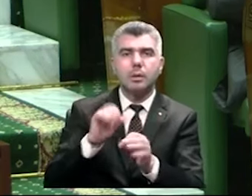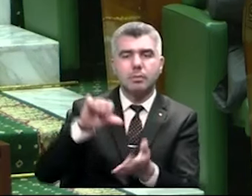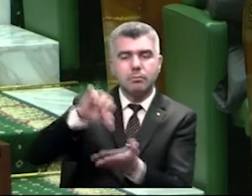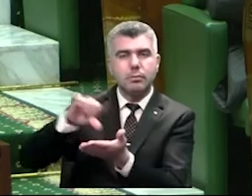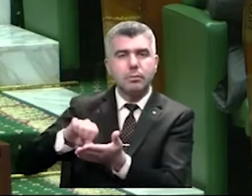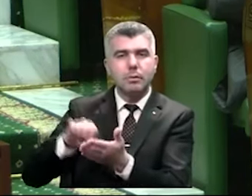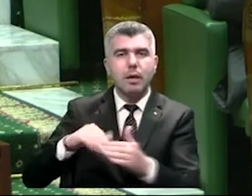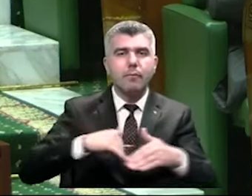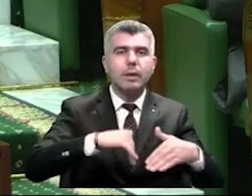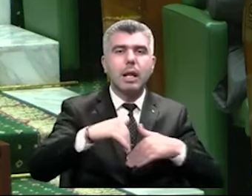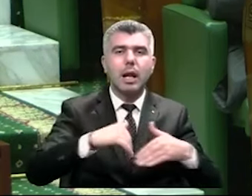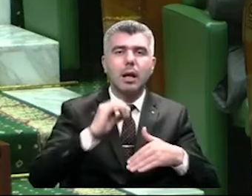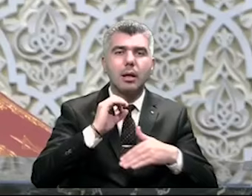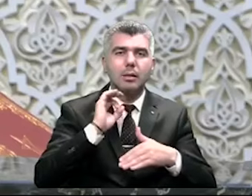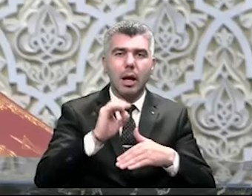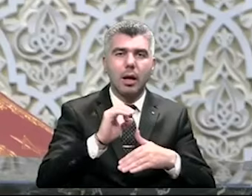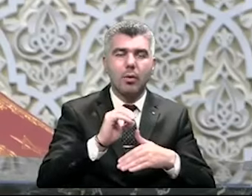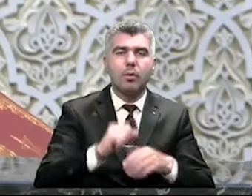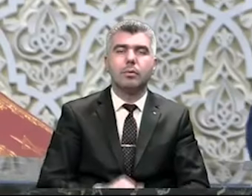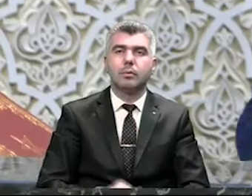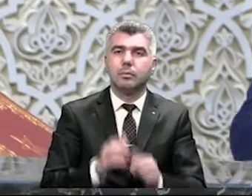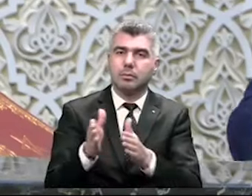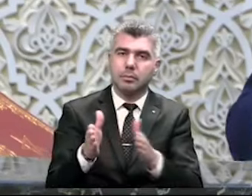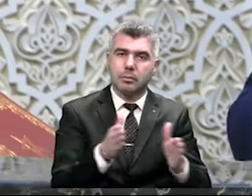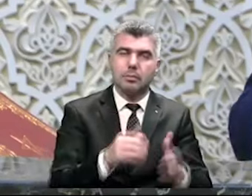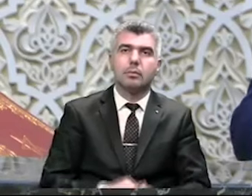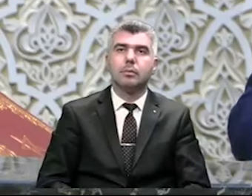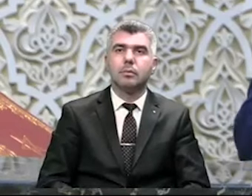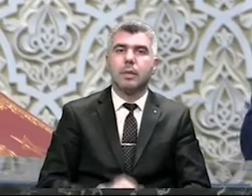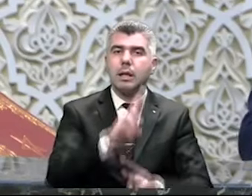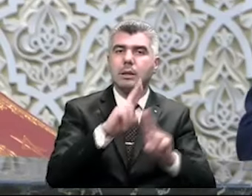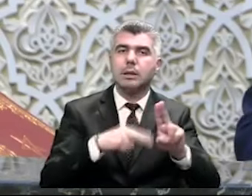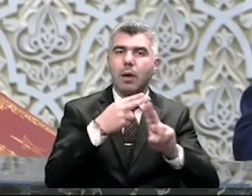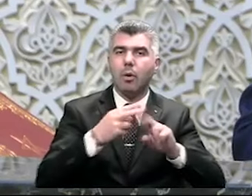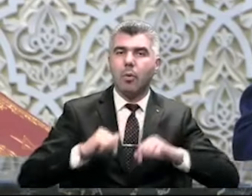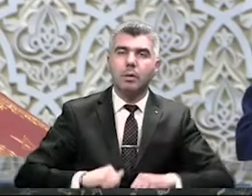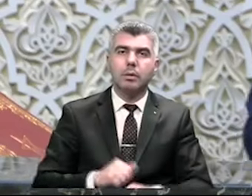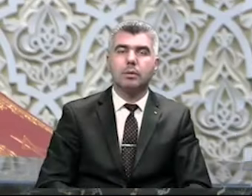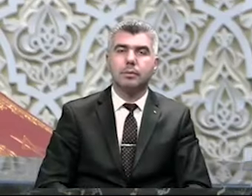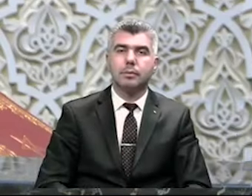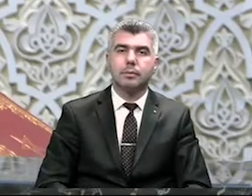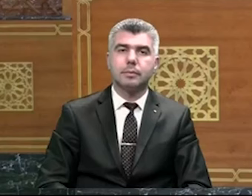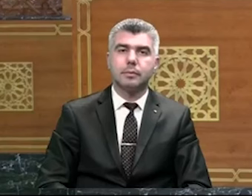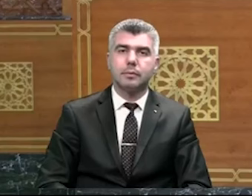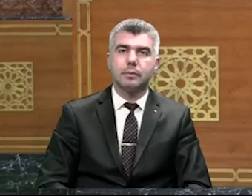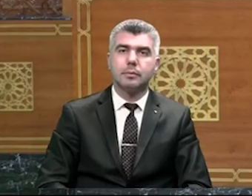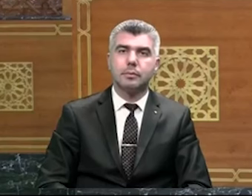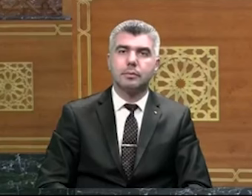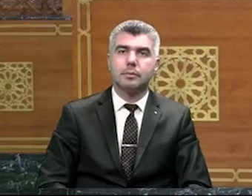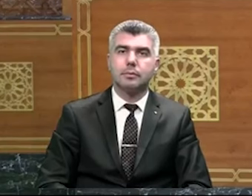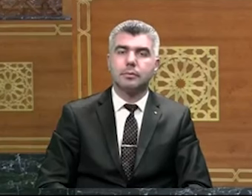الصوداء بالمحاور الطرقيه وشكرا السيد الرئيس المحترم جواب السيد الوزير على على السؤال الفريق